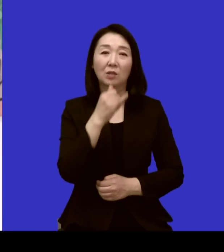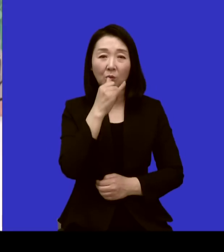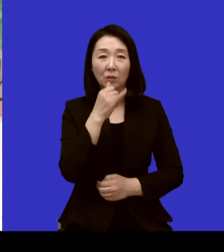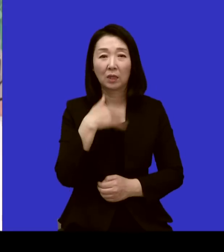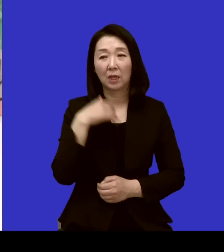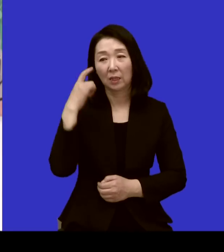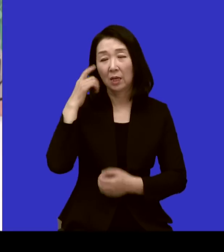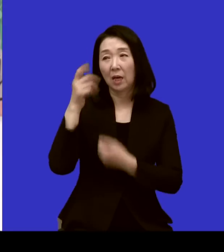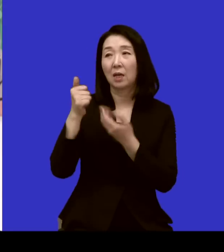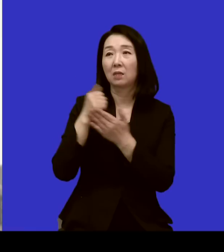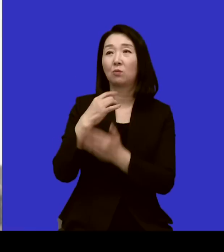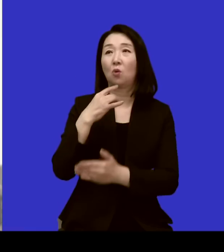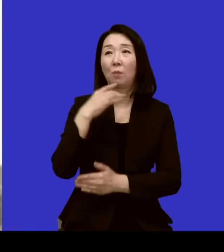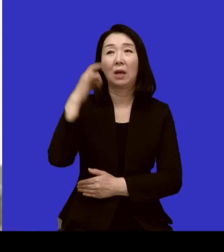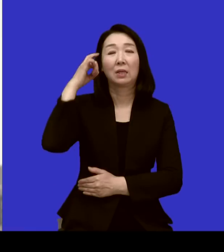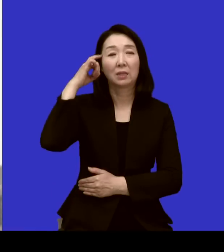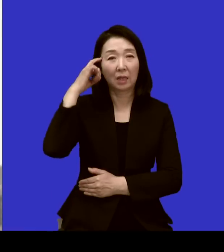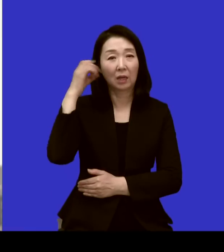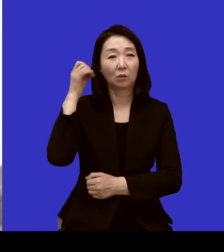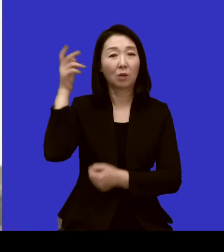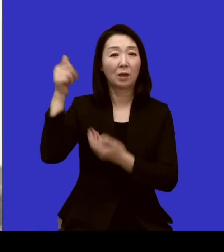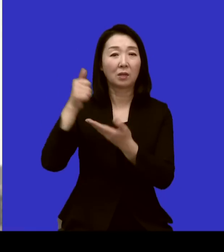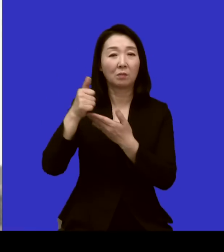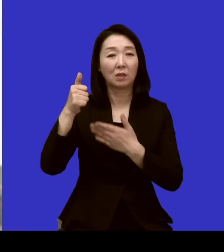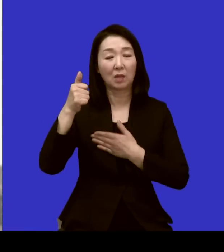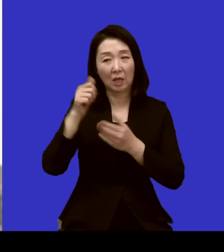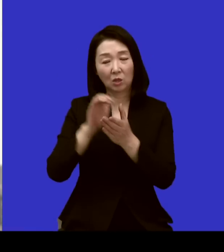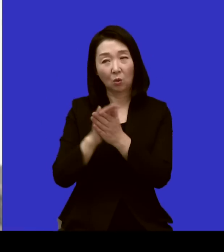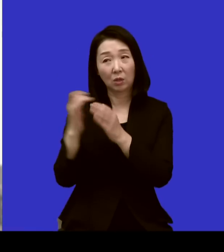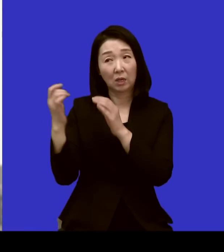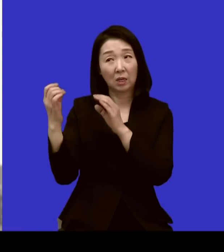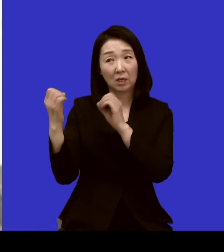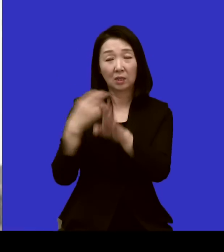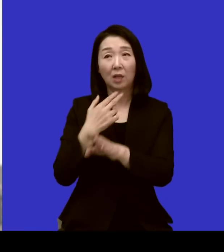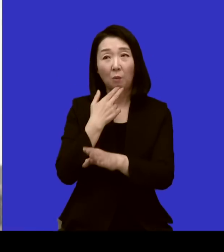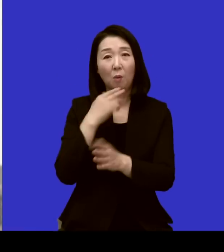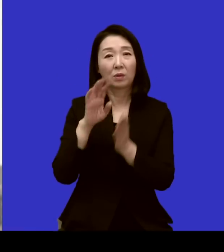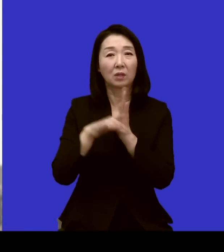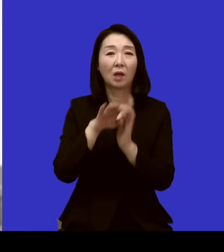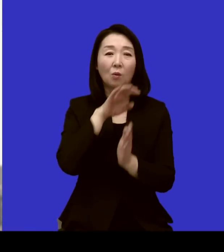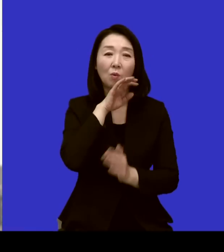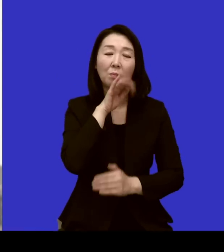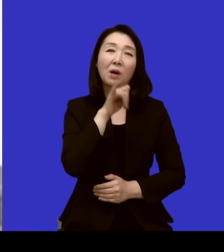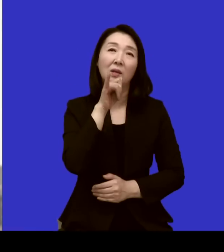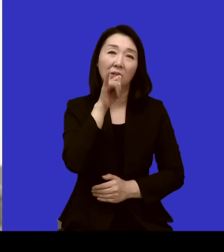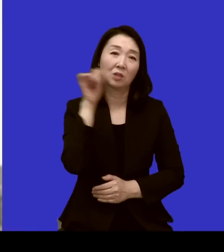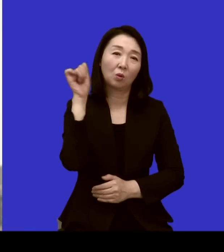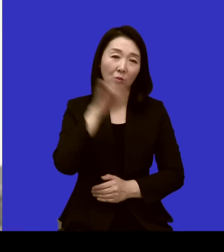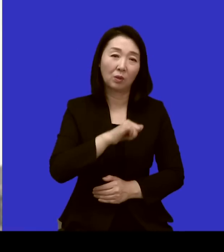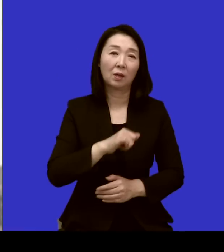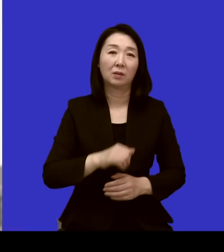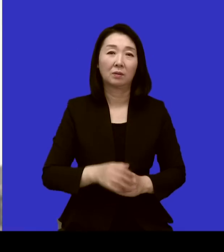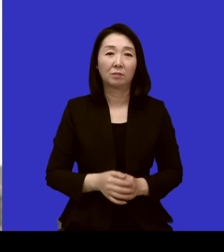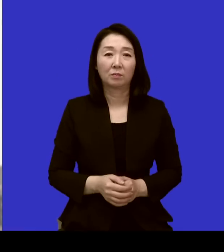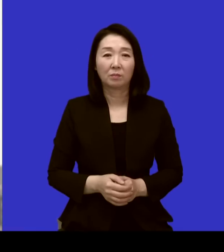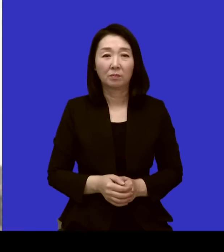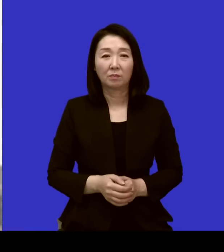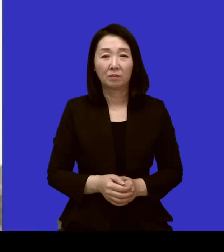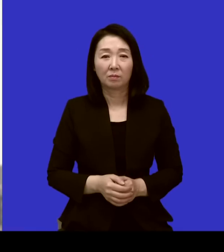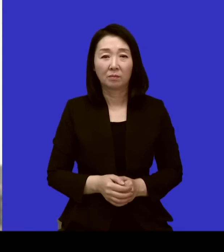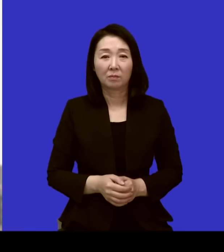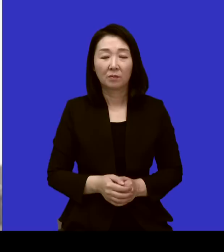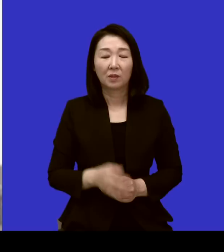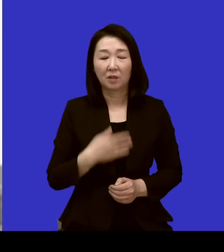있는 하나님으로만 생각했고 하나님이 내 기도를 들어주지 않으면 원망스럽고 그런 시간을 보냈구나. 그게